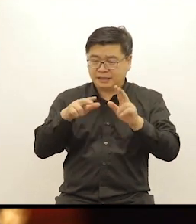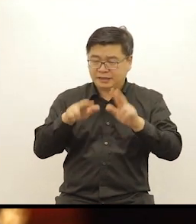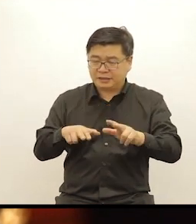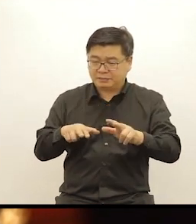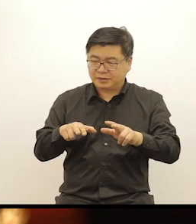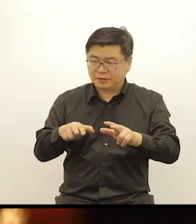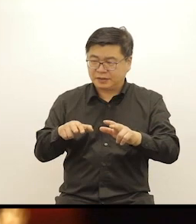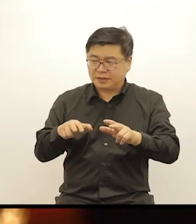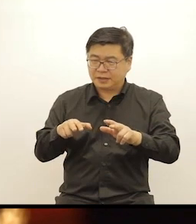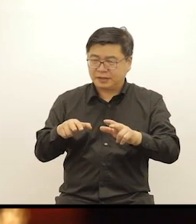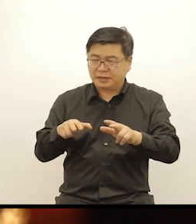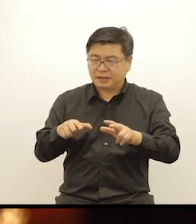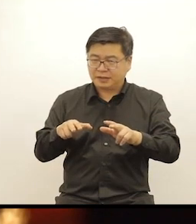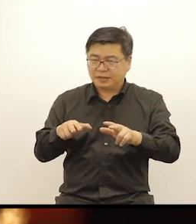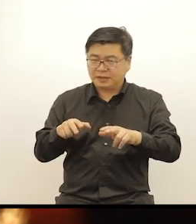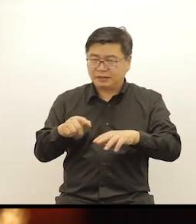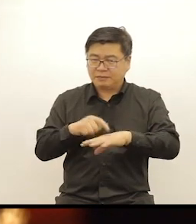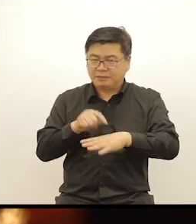인정